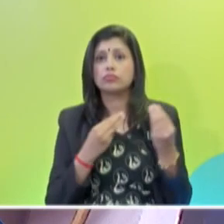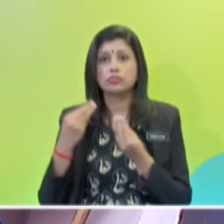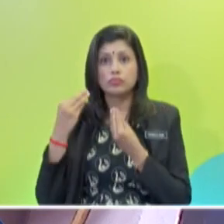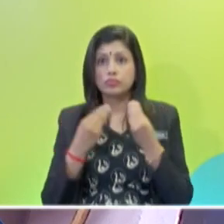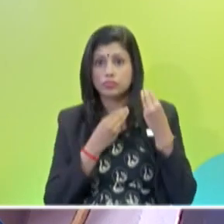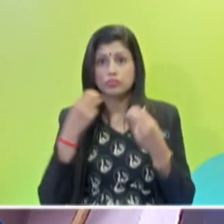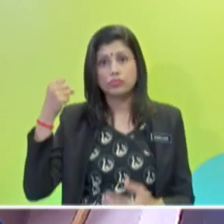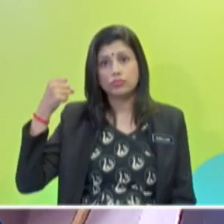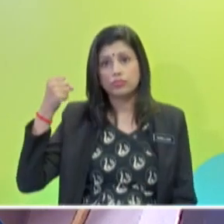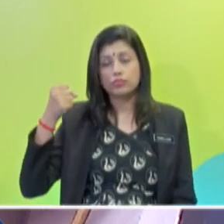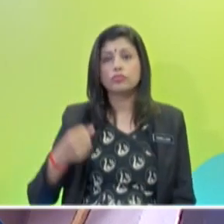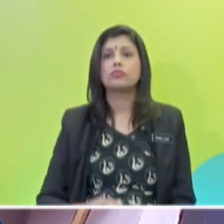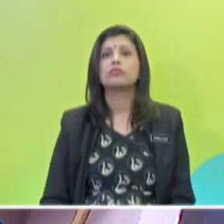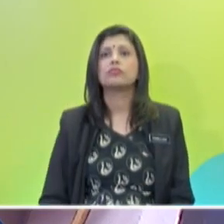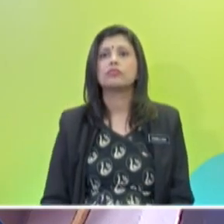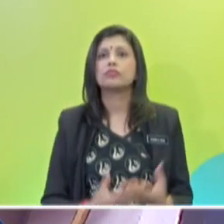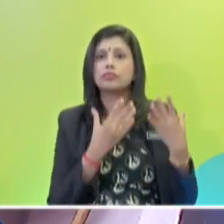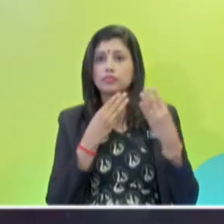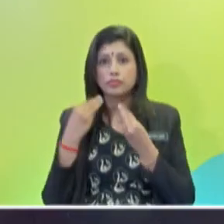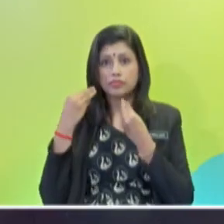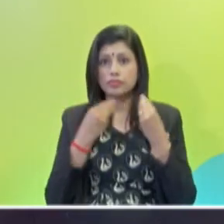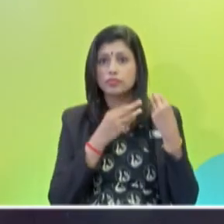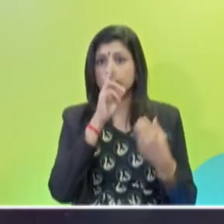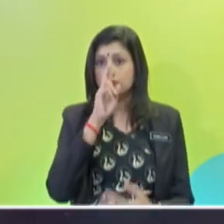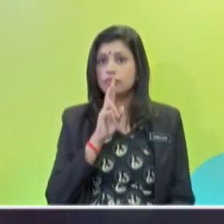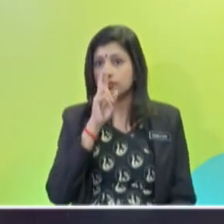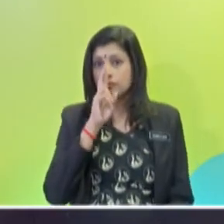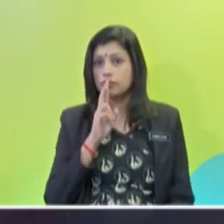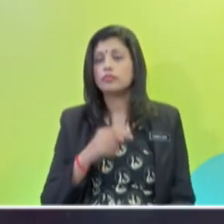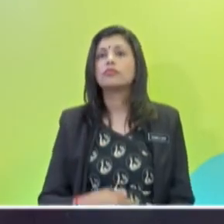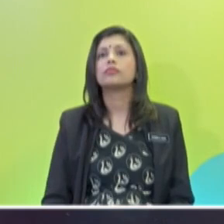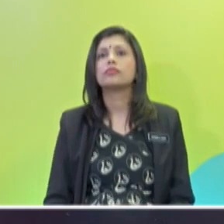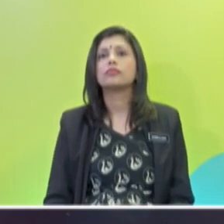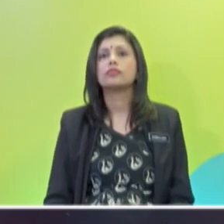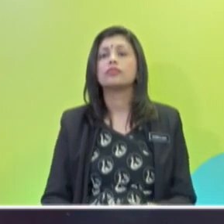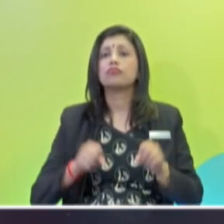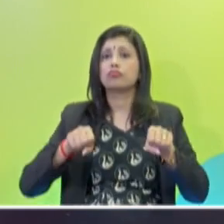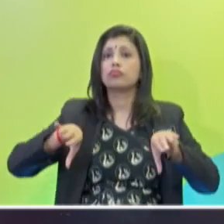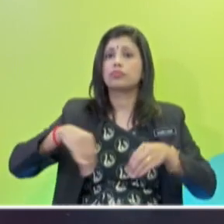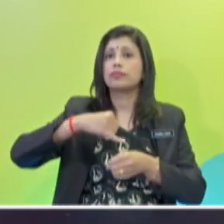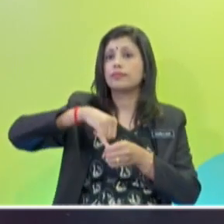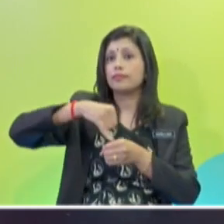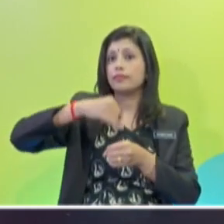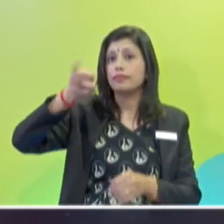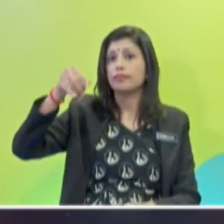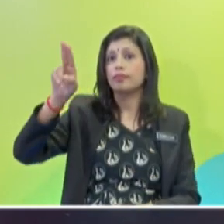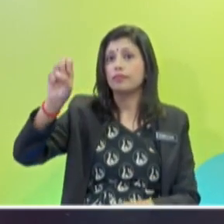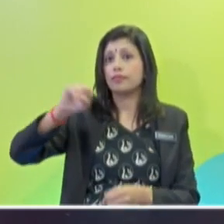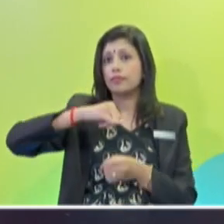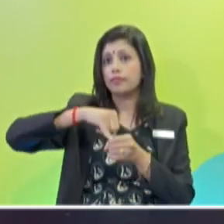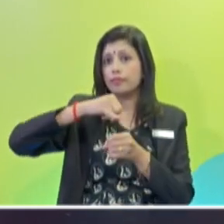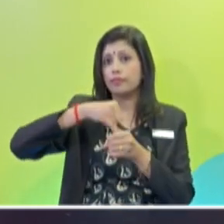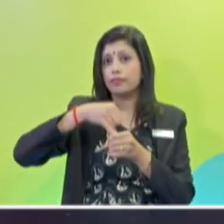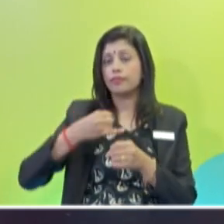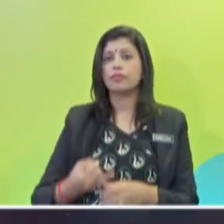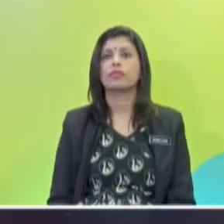tembikai... Tembikai... Merah. Merah. Di samping itu, kita boleh buat jus tembikai. Sedap. Letak pula buah